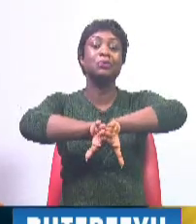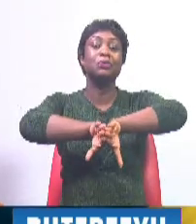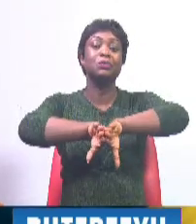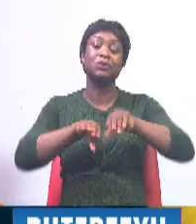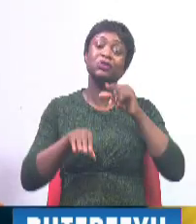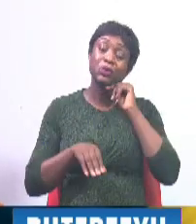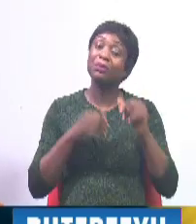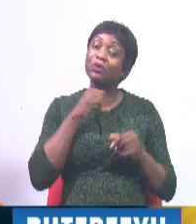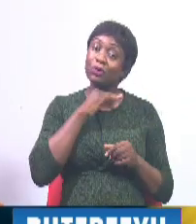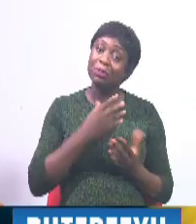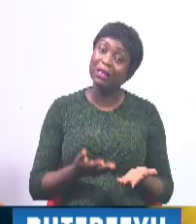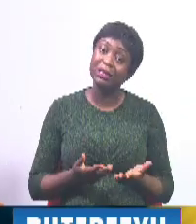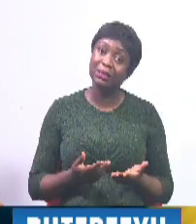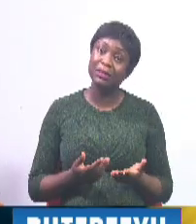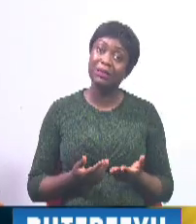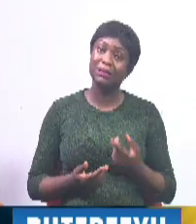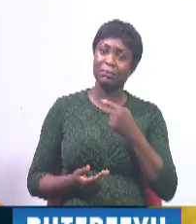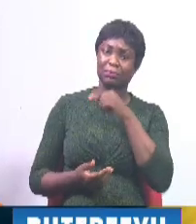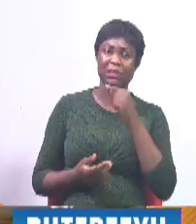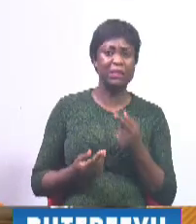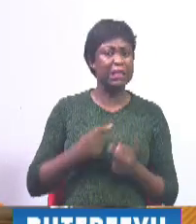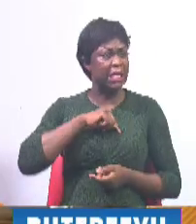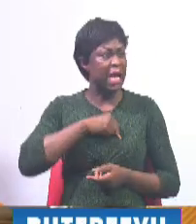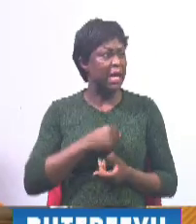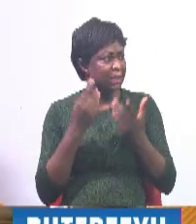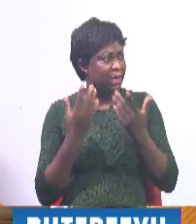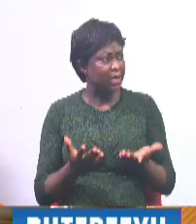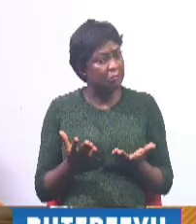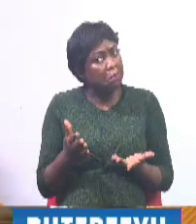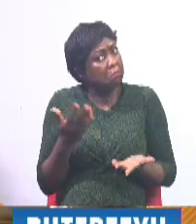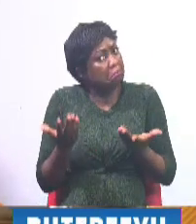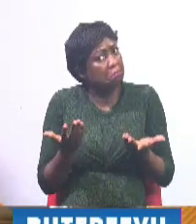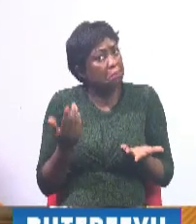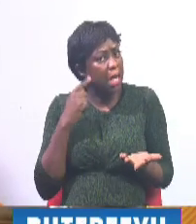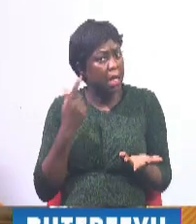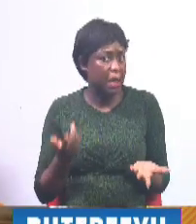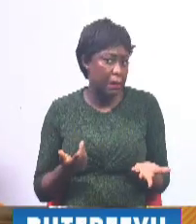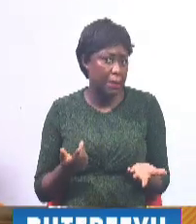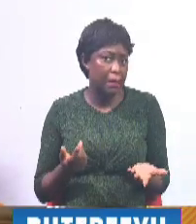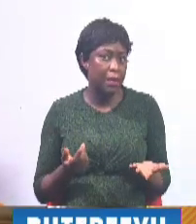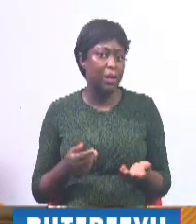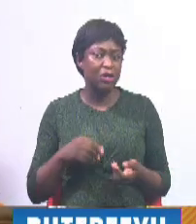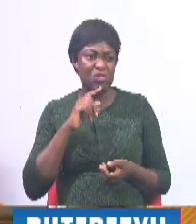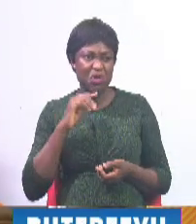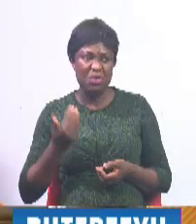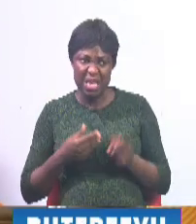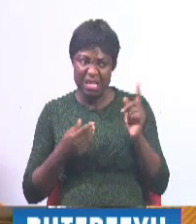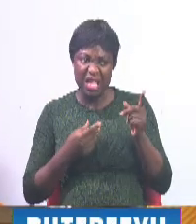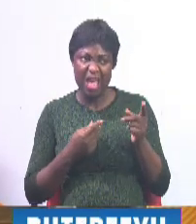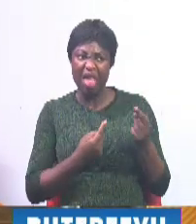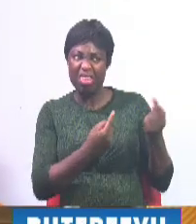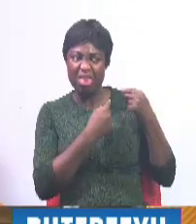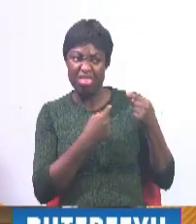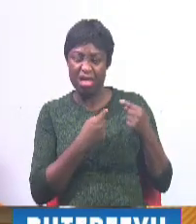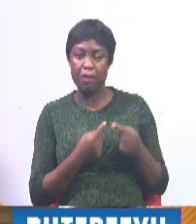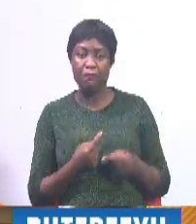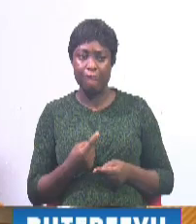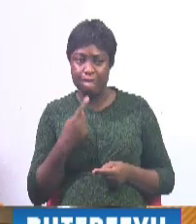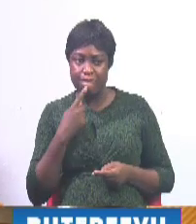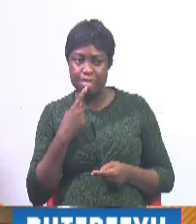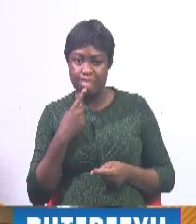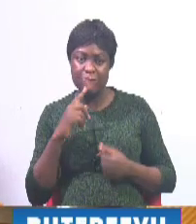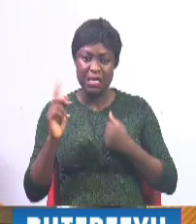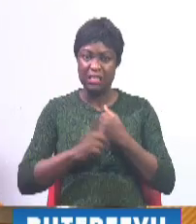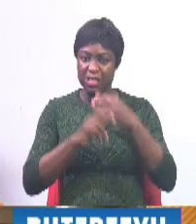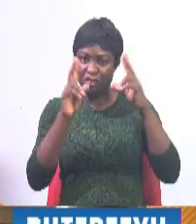abakyala nekiruma mbu anti kati webyatuuka oli anoonya wayinza okwesasuza nkwesasuza ntya